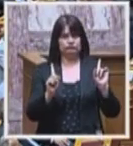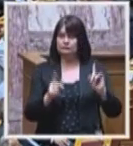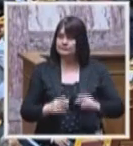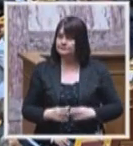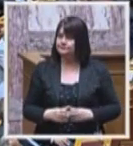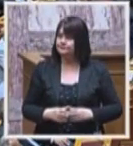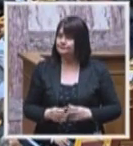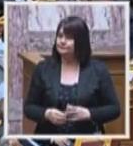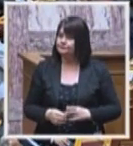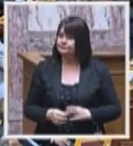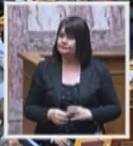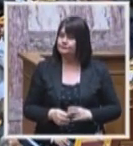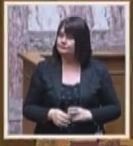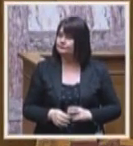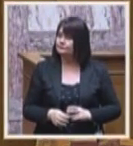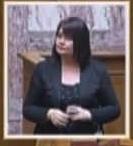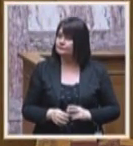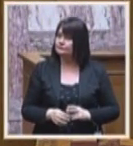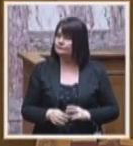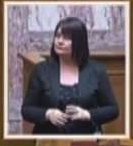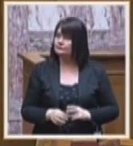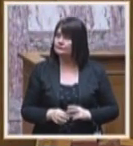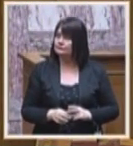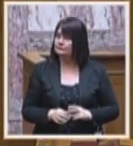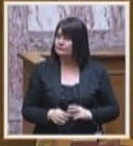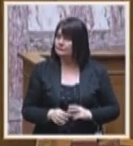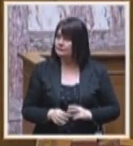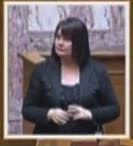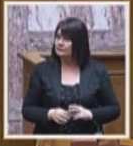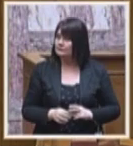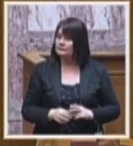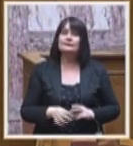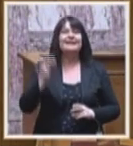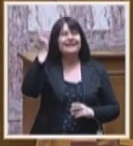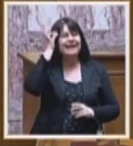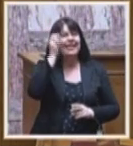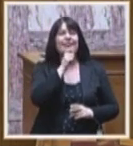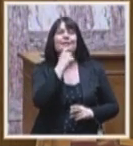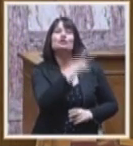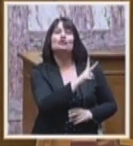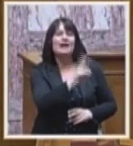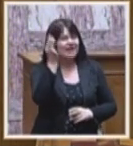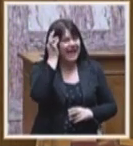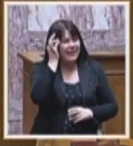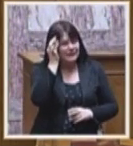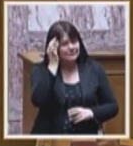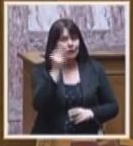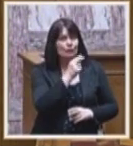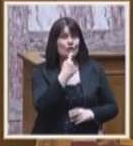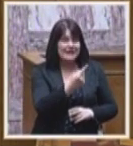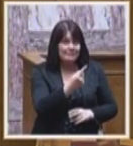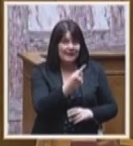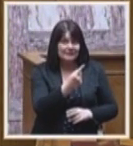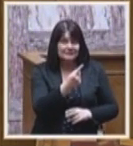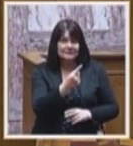Θέλετε. Από δημοσιογράφος κοντά στον Πρωθυπουργό της Γαλλίας διέρευσε ότι μπροστά στην άρνησή του να δεχθεί τις προτάσεις